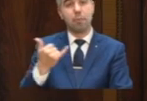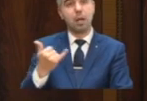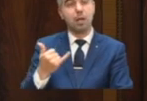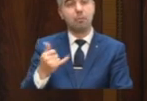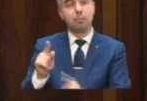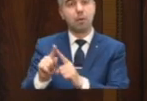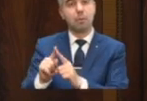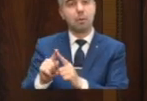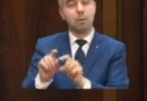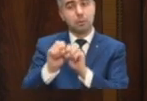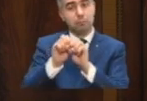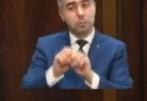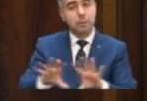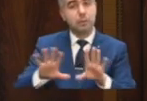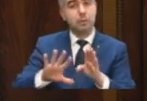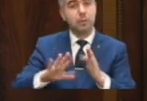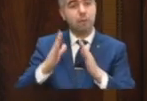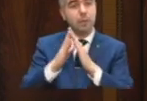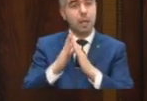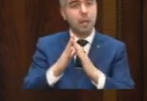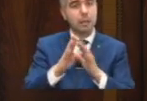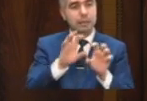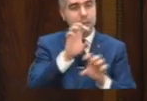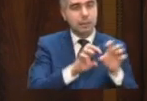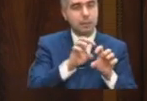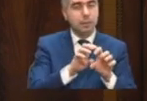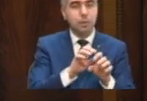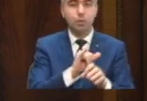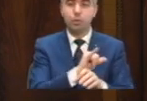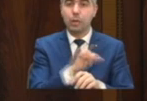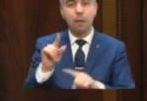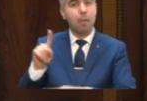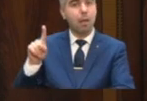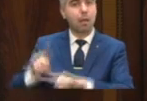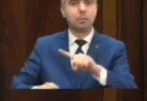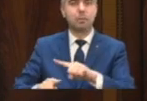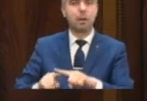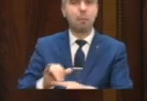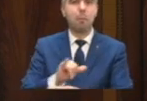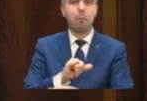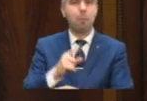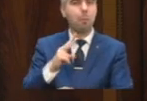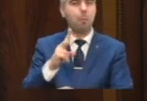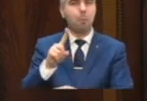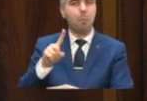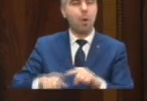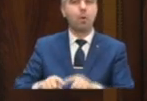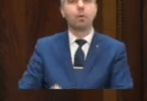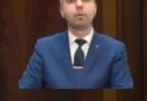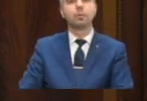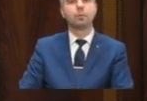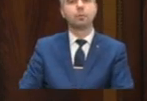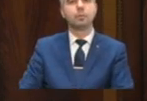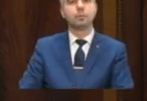مع ظاهرة انتشار أحياء السكن غير اللائق أو السكن كما يقال السكن القسطيري. كما